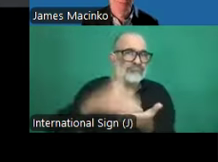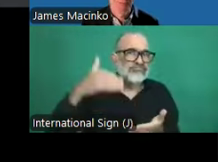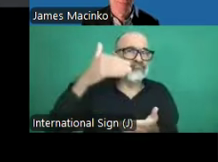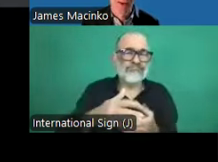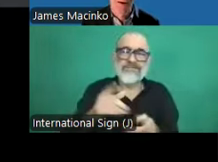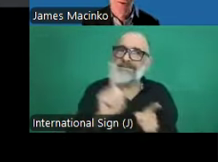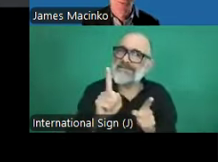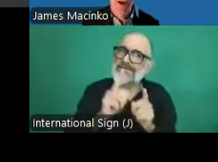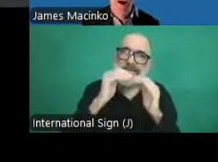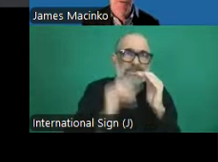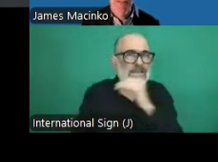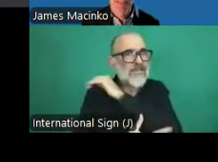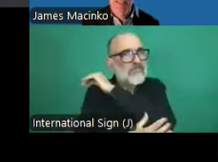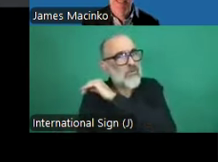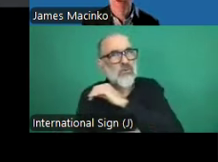de façon différente.